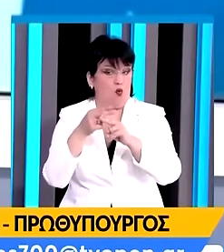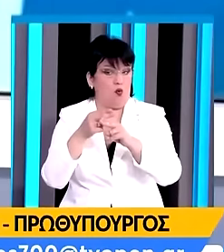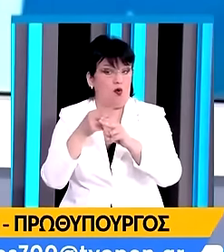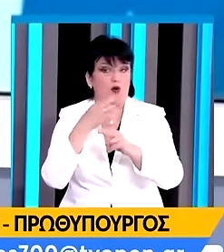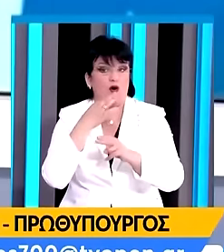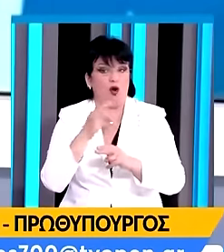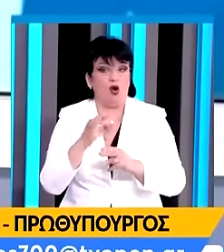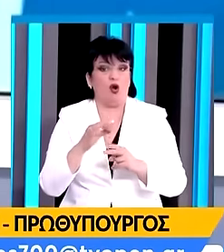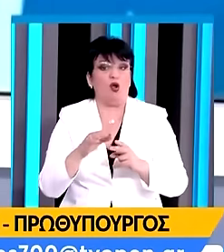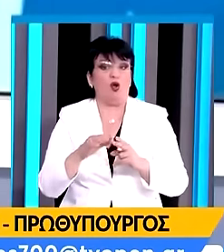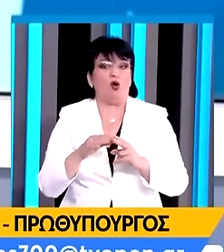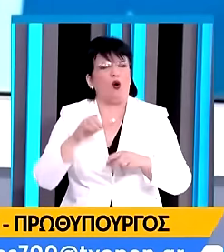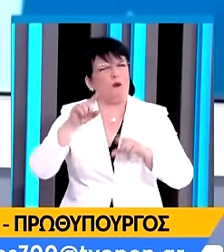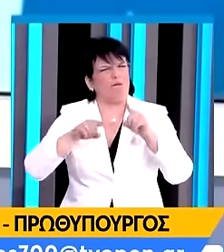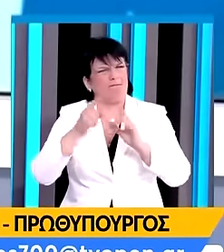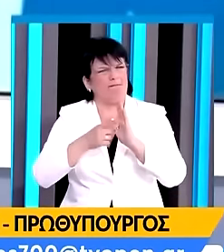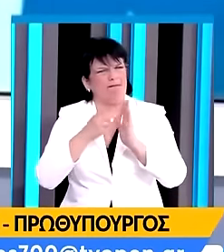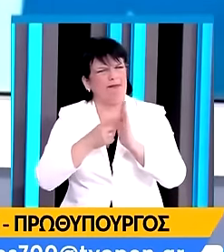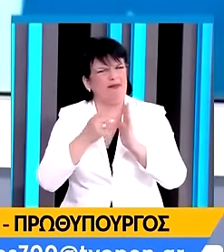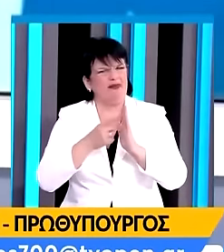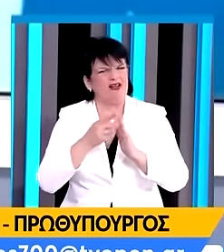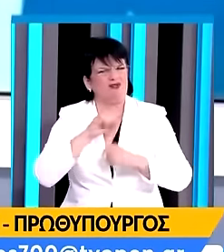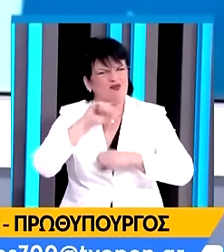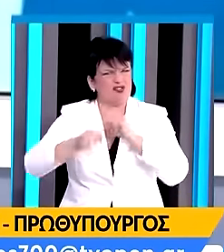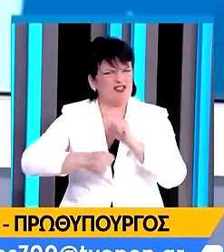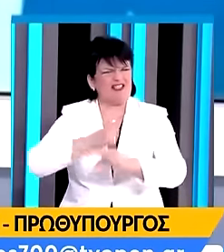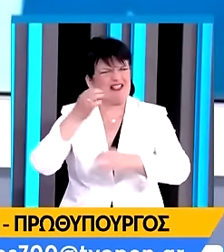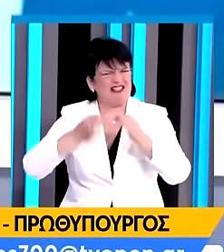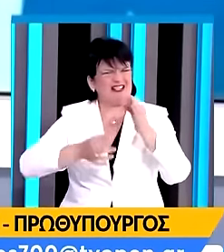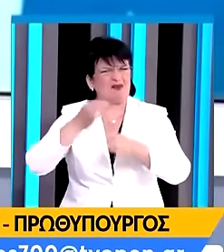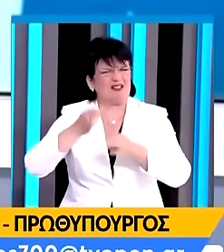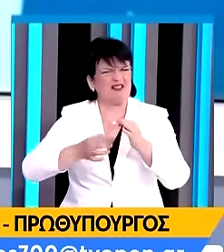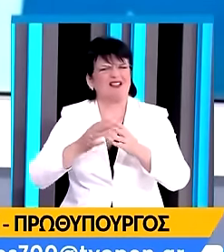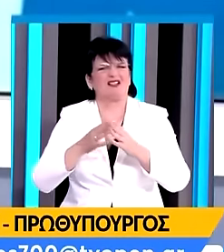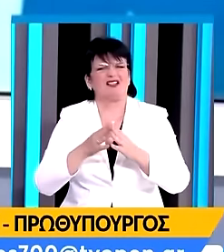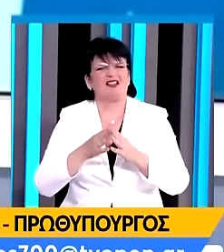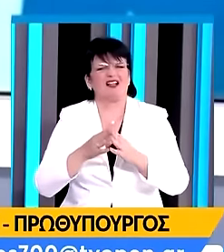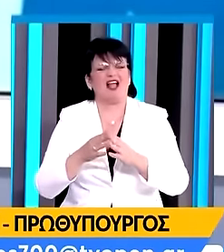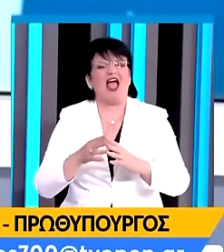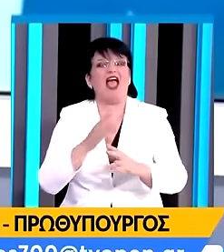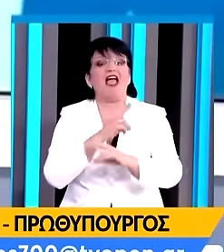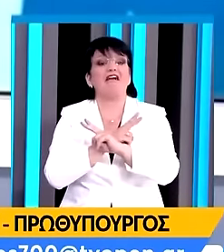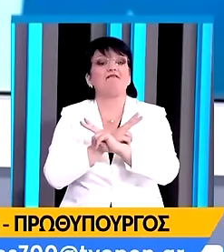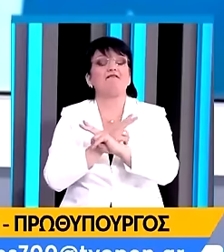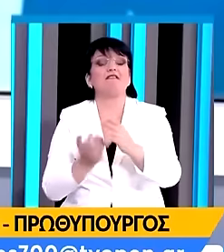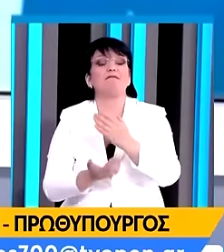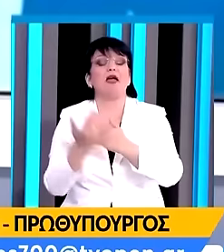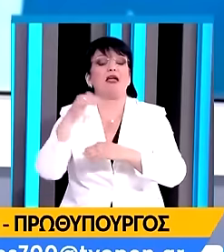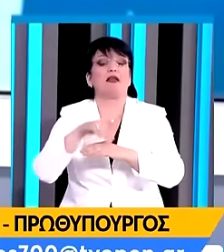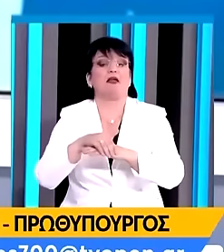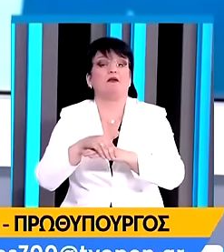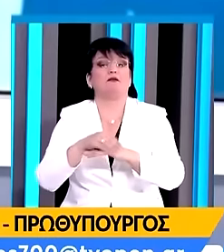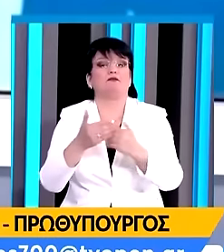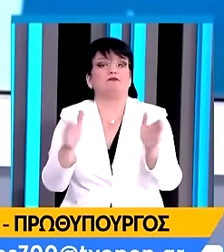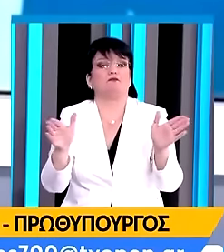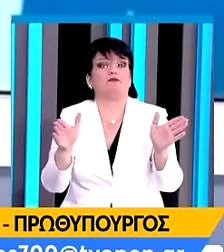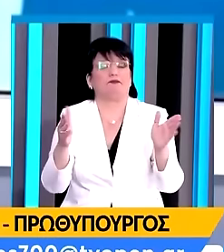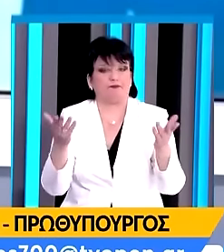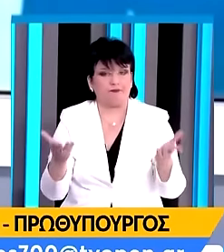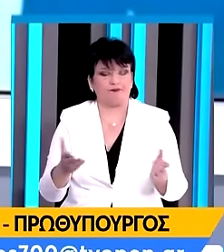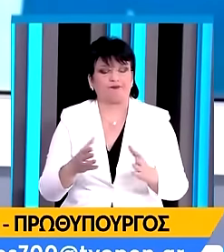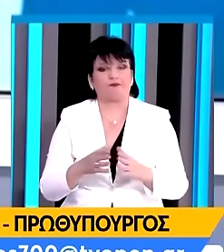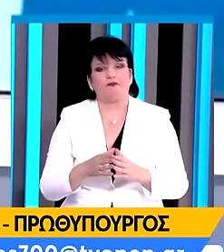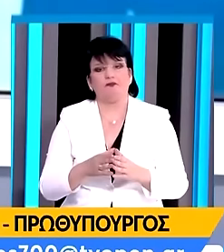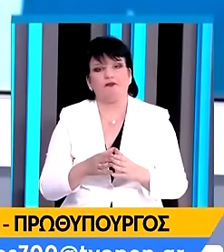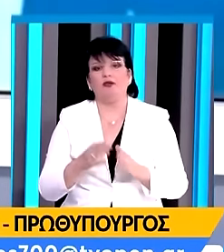για όλη τη Δυτική Αττική. Και ξέρετε, μερικές φορές, επειδή γίνεται και μια μεγάλη κουβέντα για τις εφημερίες, οι οποίες μερικές φορές πράγματι μπορεί να είναι